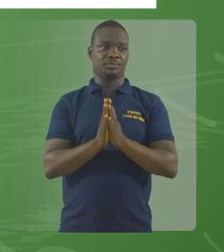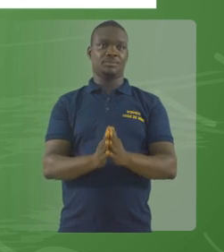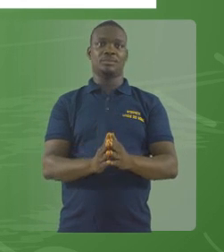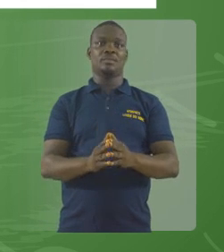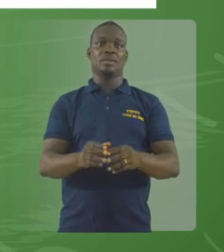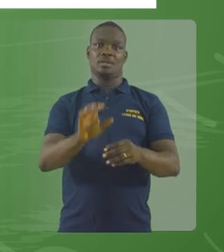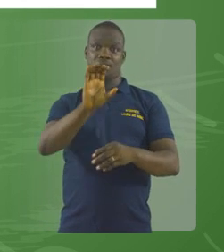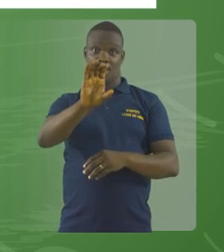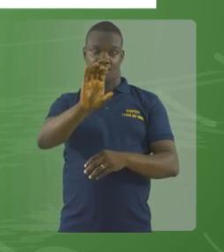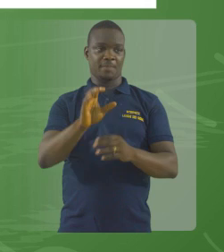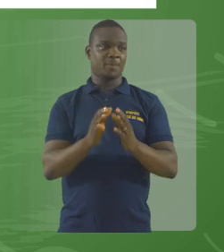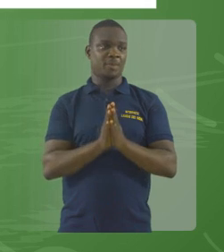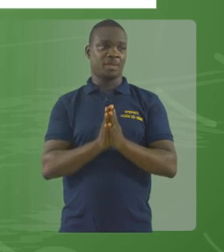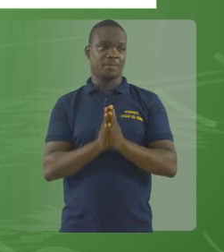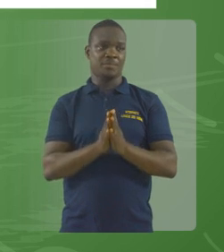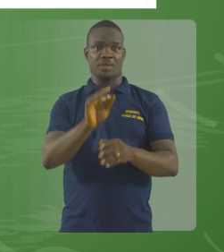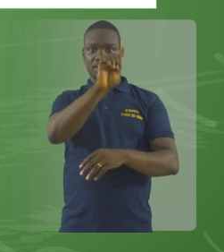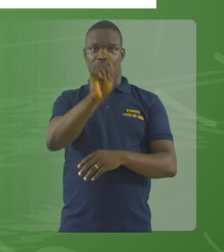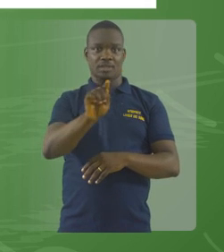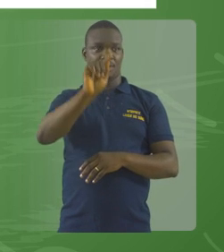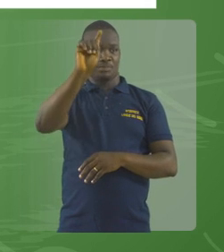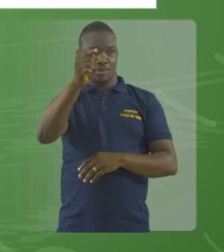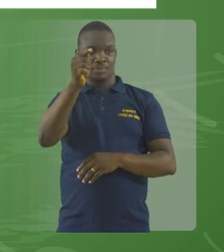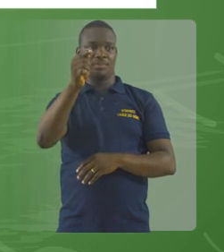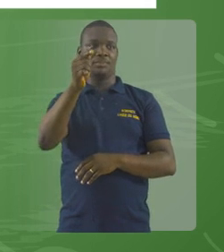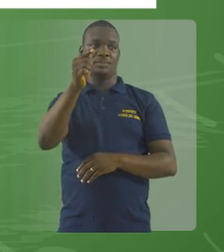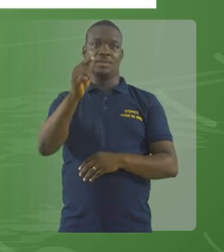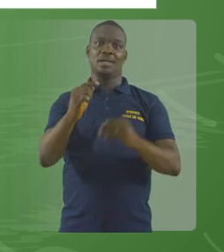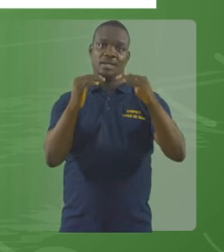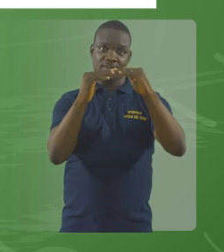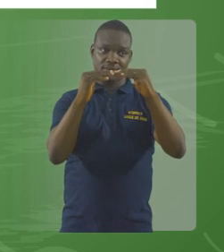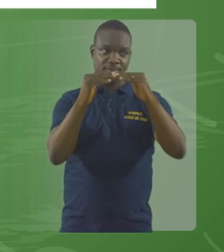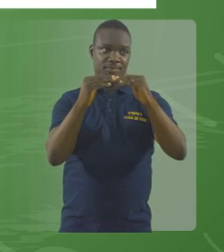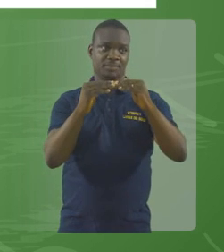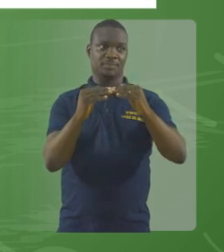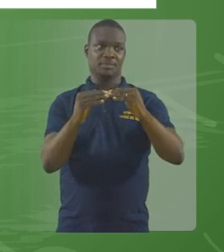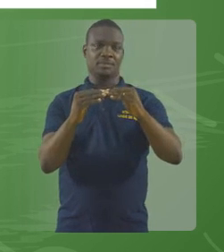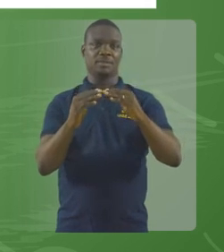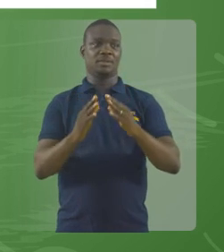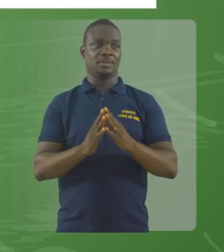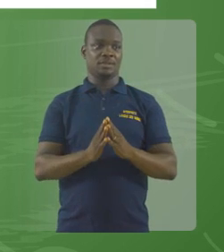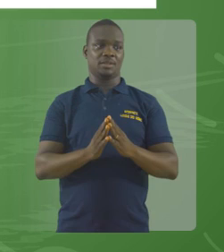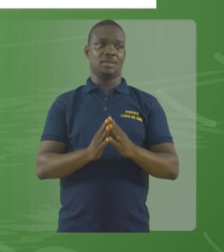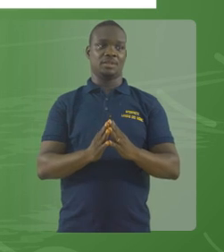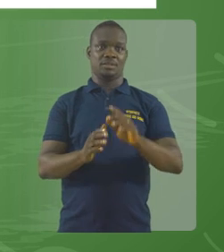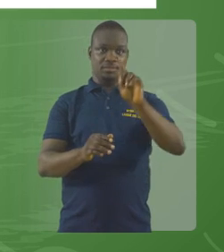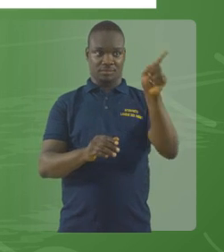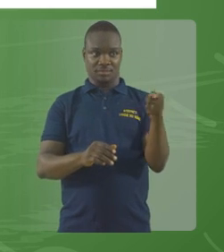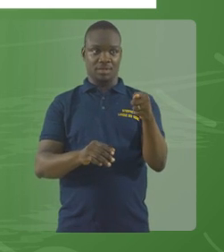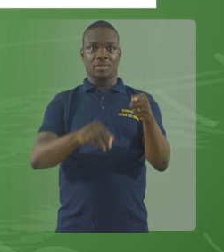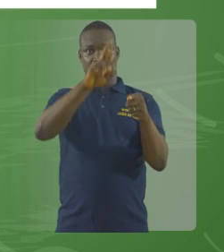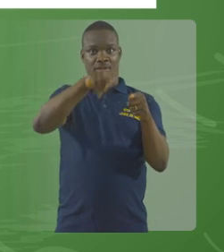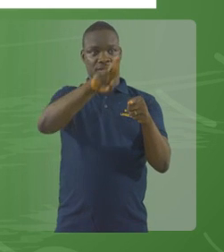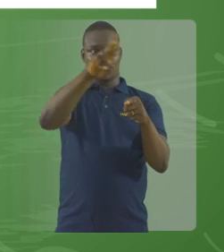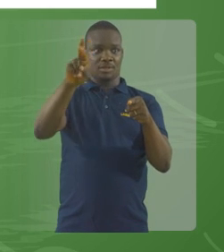Petit c, Z' est égal à racine de 2 sur